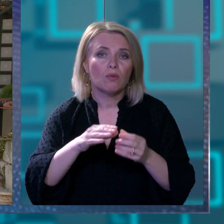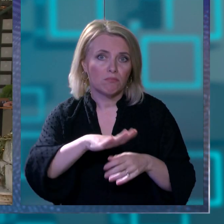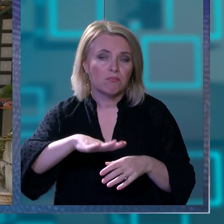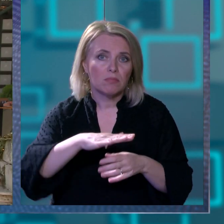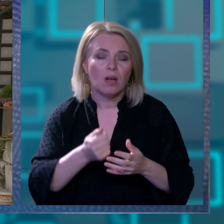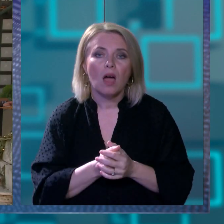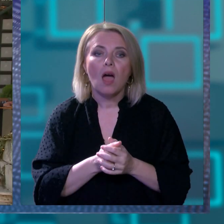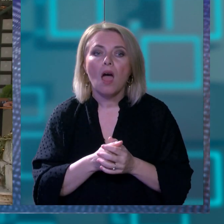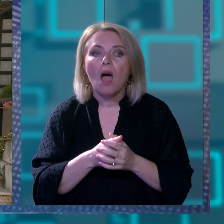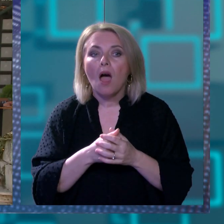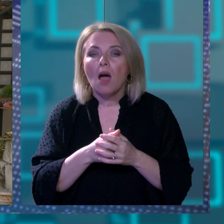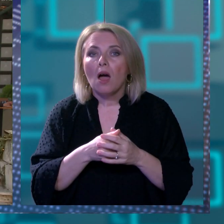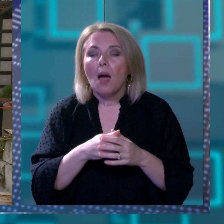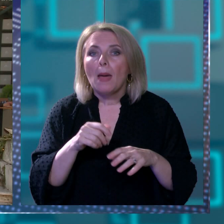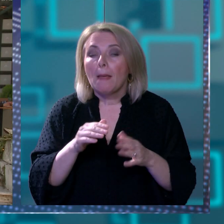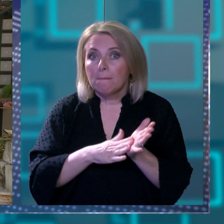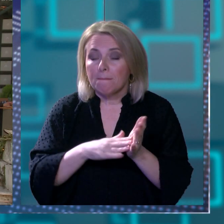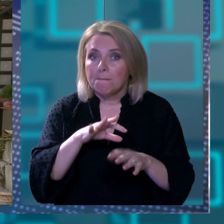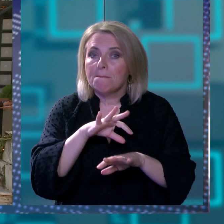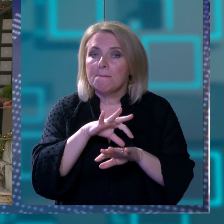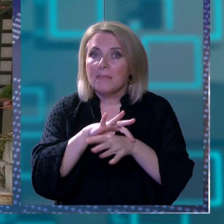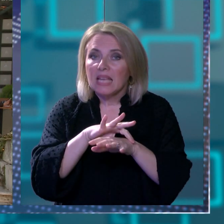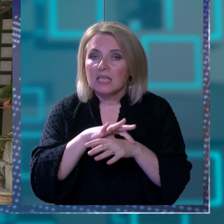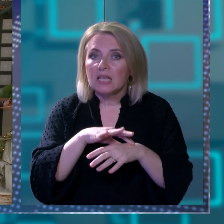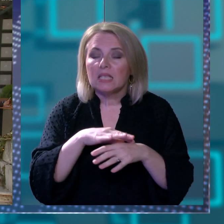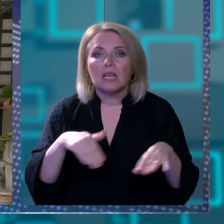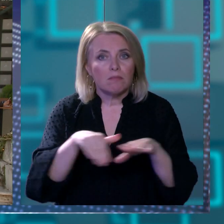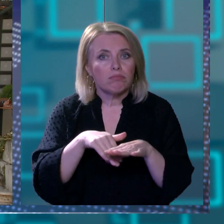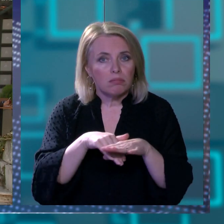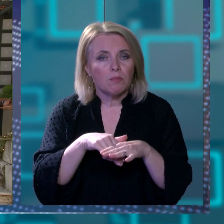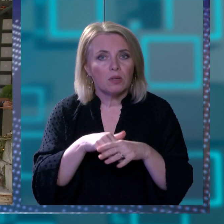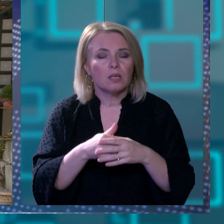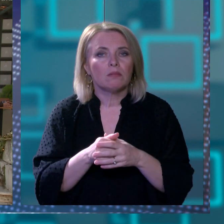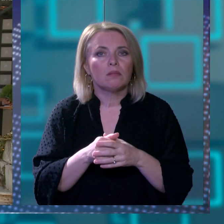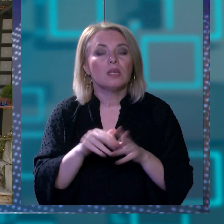da se opredjeljuju za medicinska zanimanja. Imamo